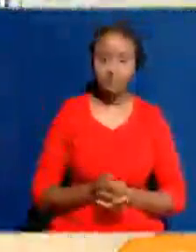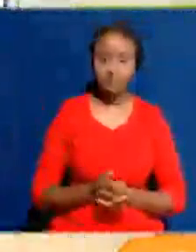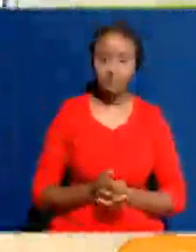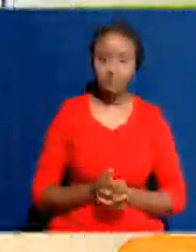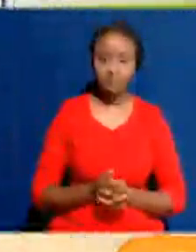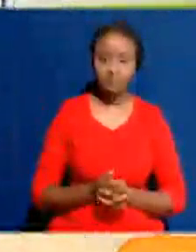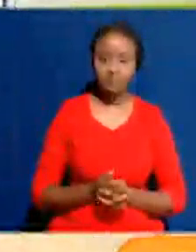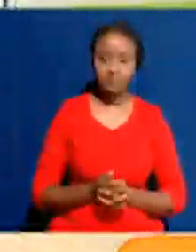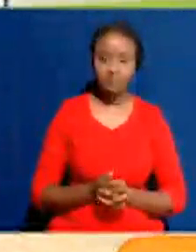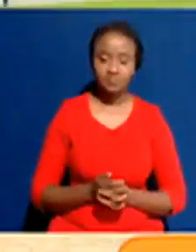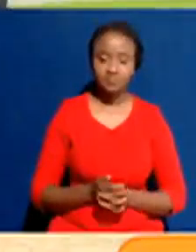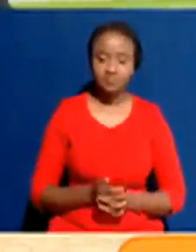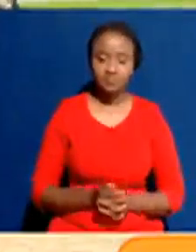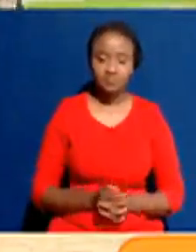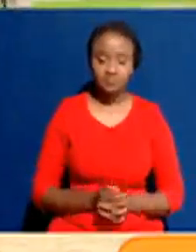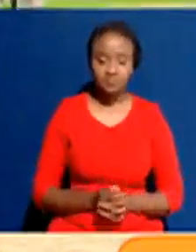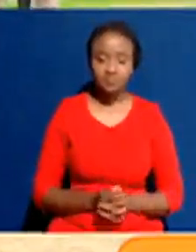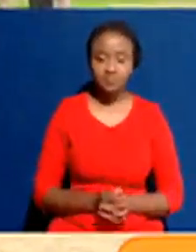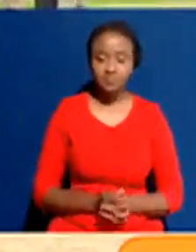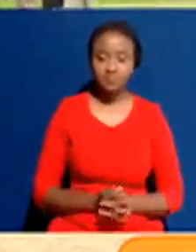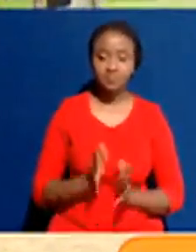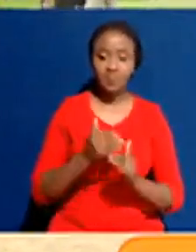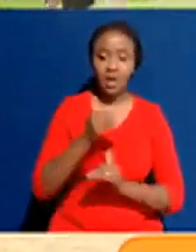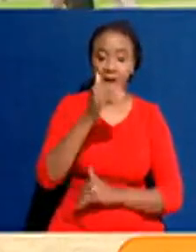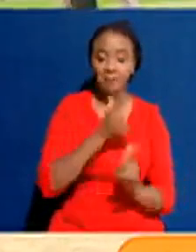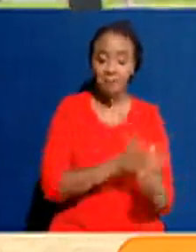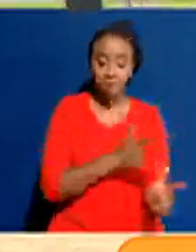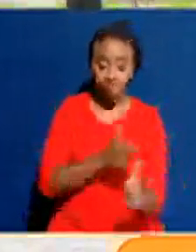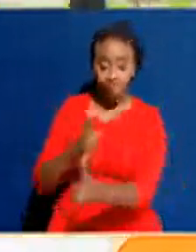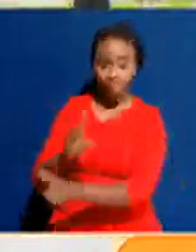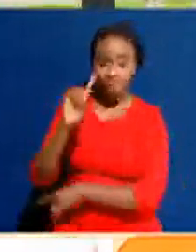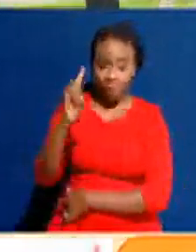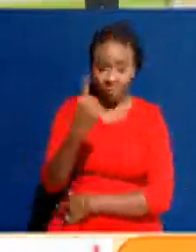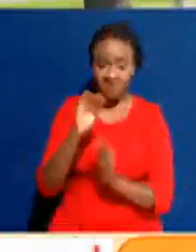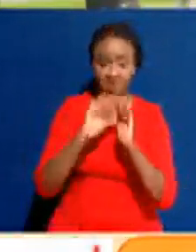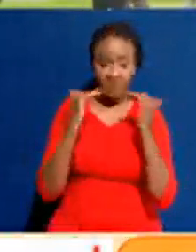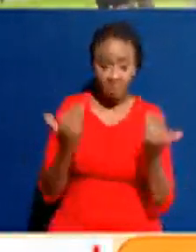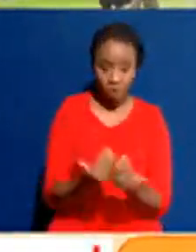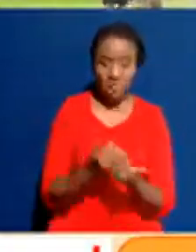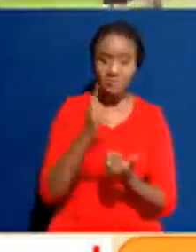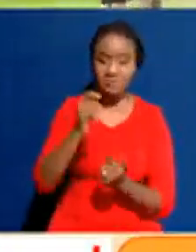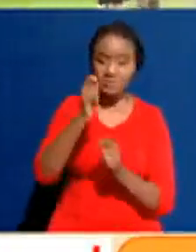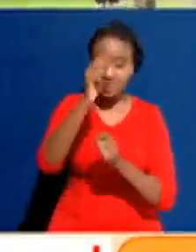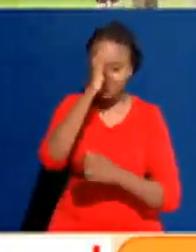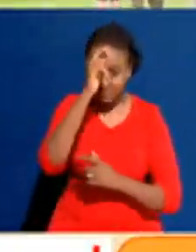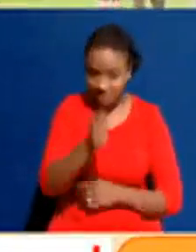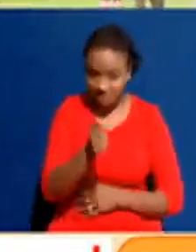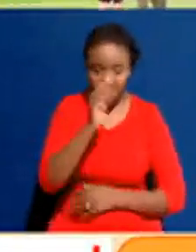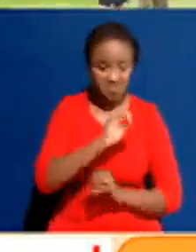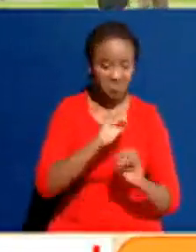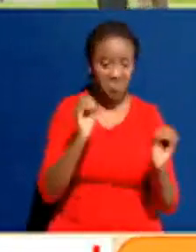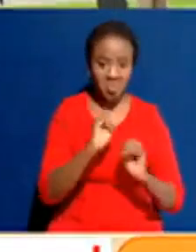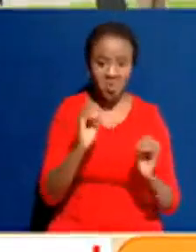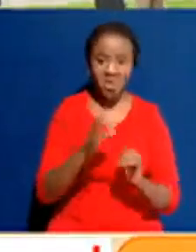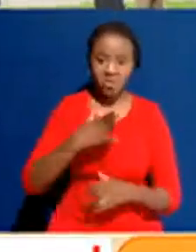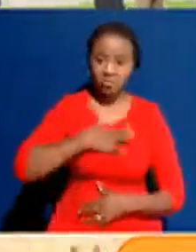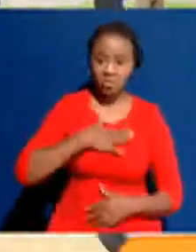Na Waafrika ambao baada ya vita vikuu vya dunia vya kwanza hawakupewa ile heshima ya kumbukumbu, sisi kama